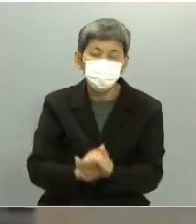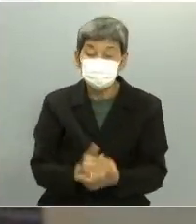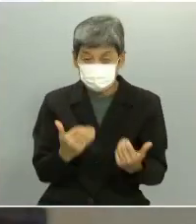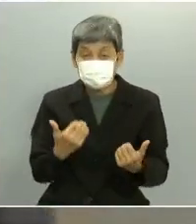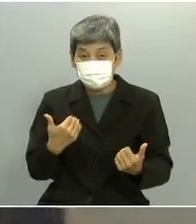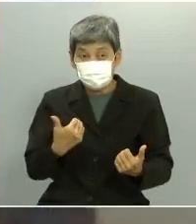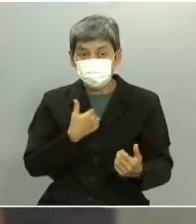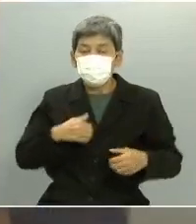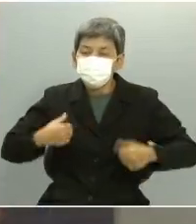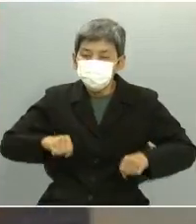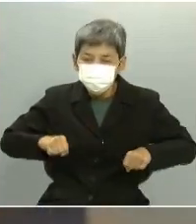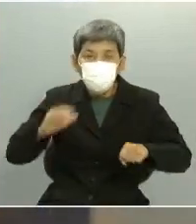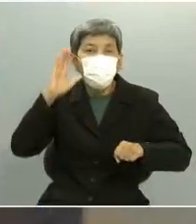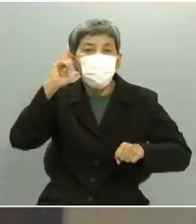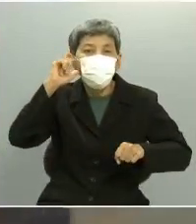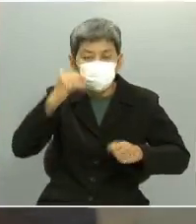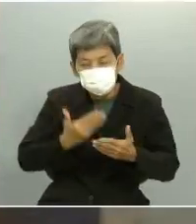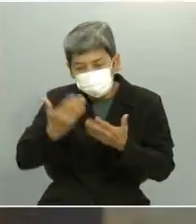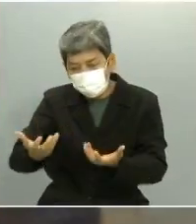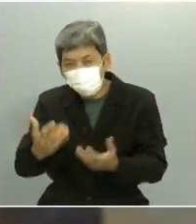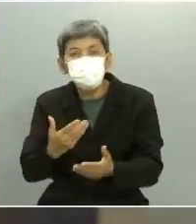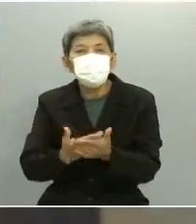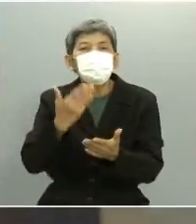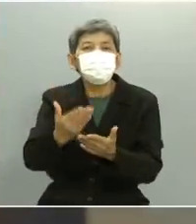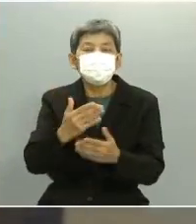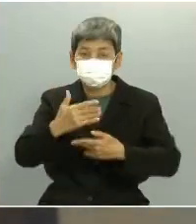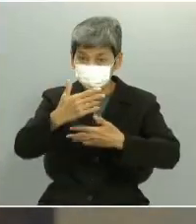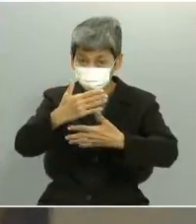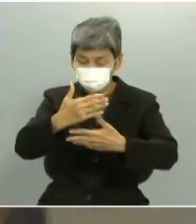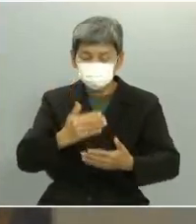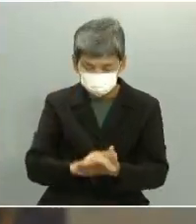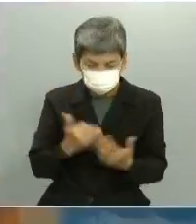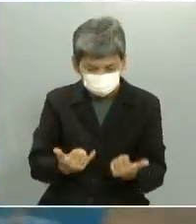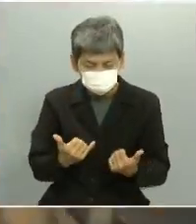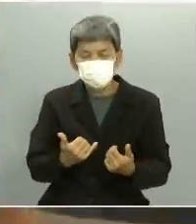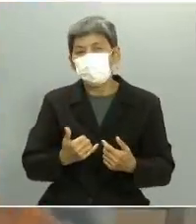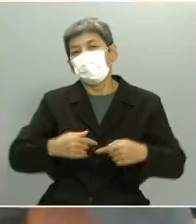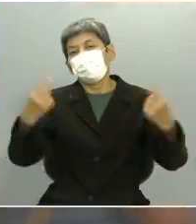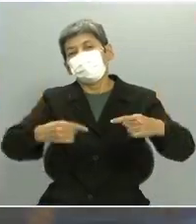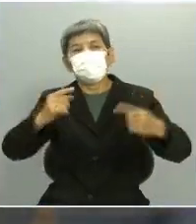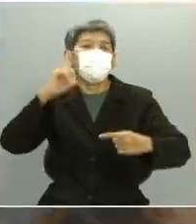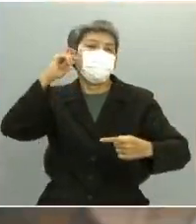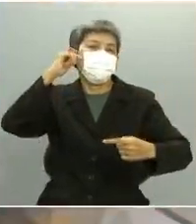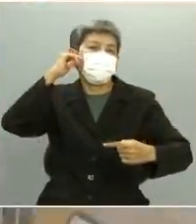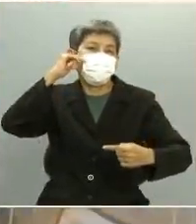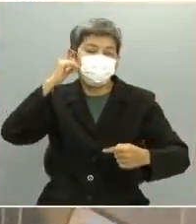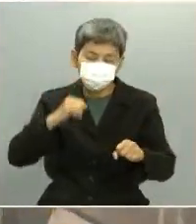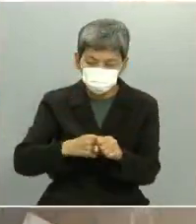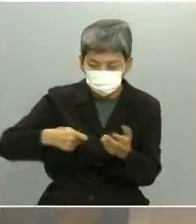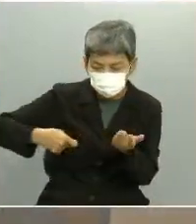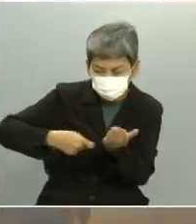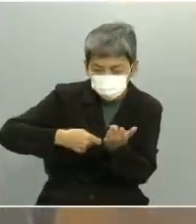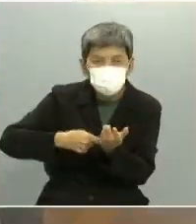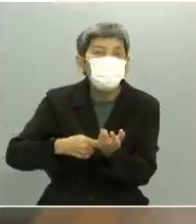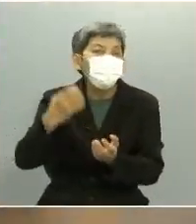ตุก็เพิ่งจะขับรถพาคุณพ่อคุณแม่ไปซื้อของที่ตลาดสำเพ็งจนมาเกิดเรื่องทะเลาะกับแม่เรื่องสายชาร์จโทรศัพท์มือถืออะค่ะ